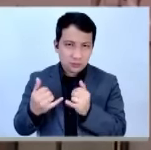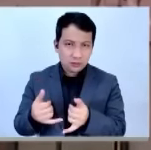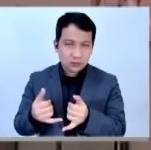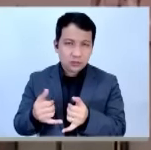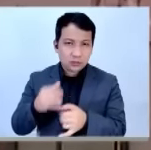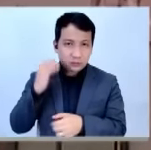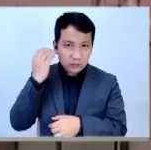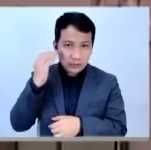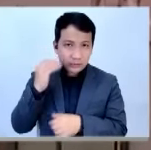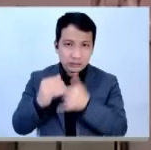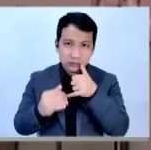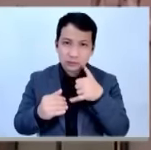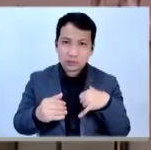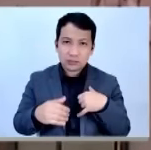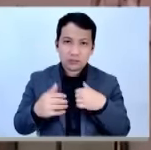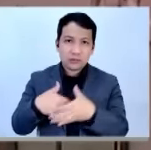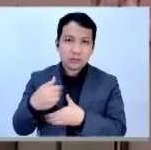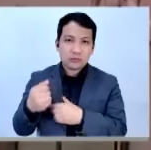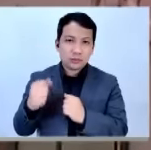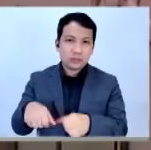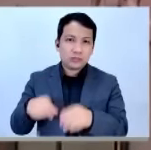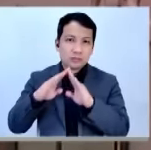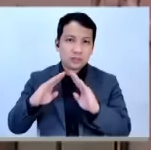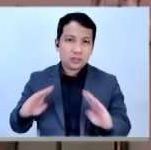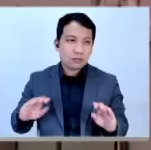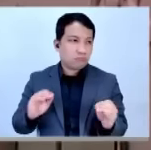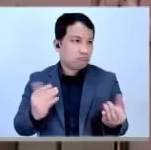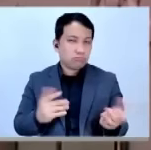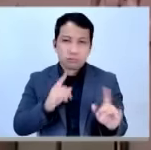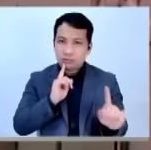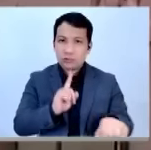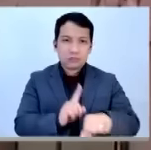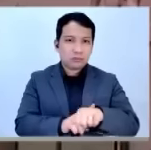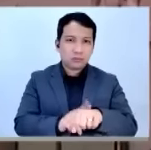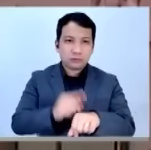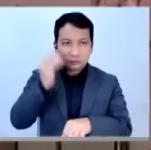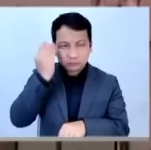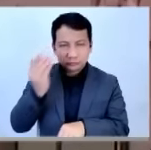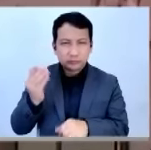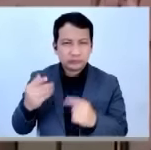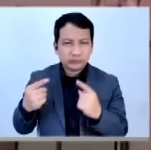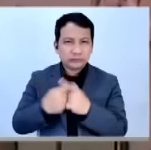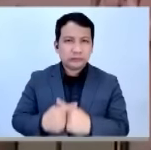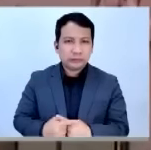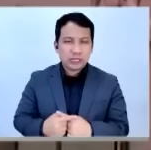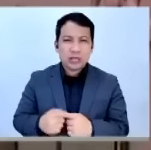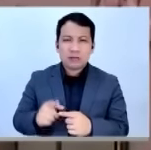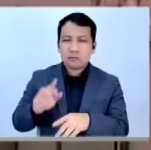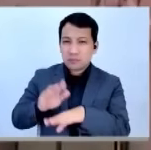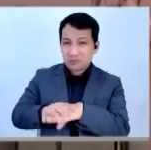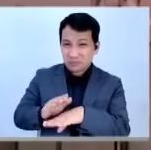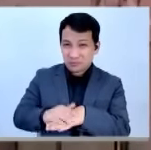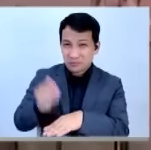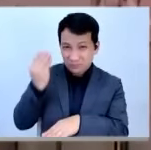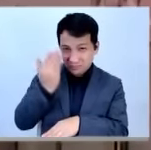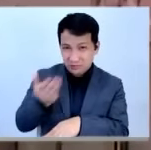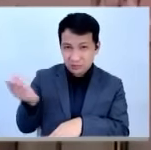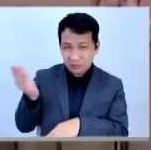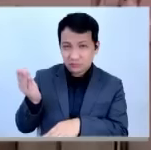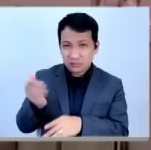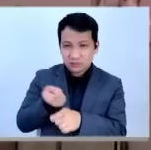kahapon sa labas ng kanilang bahay. Wala na raw panahon para magsisihan pero may paalala sila sa mga nangungutya